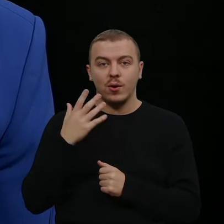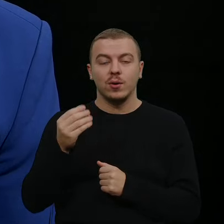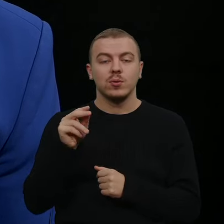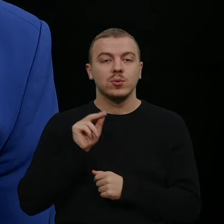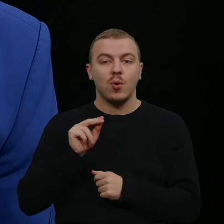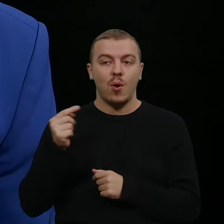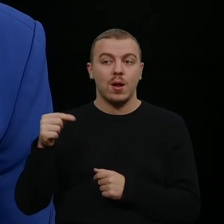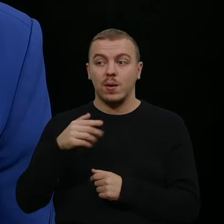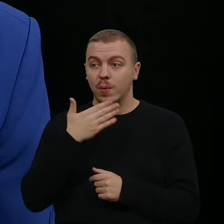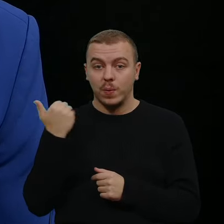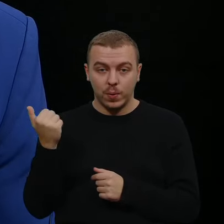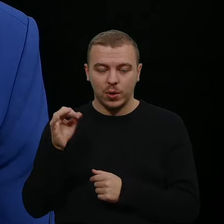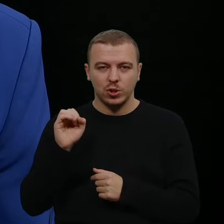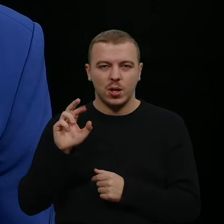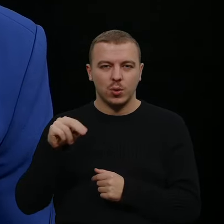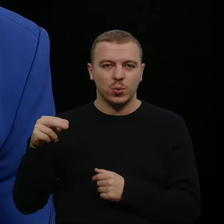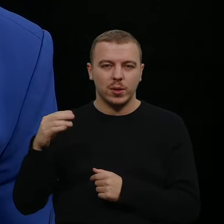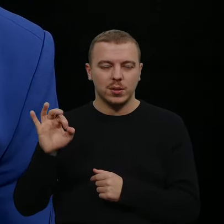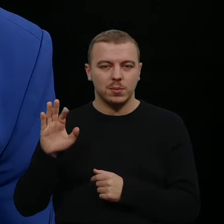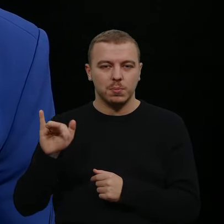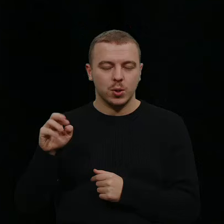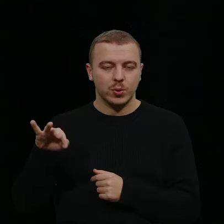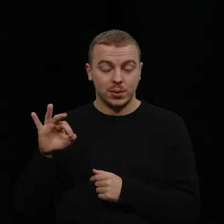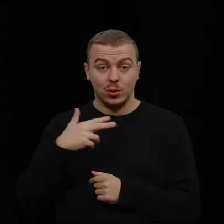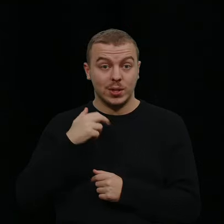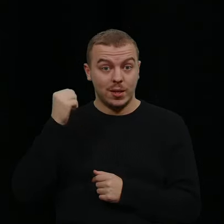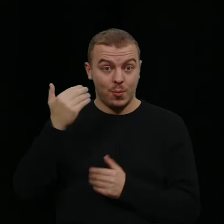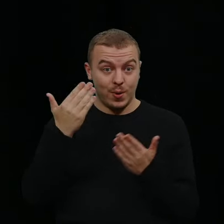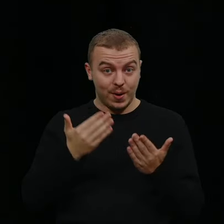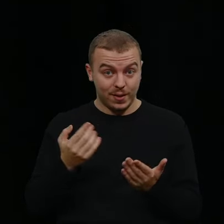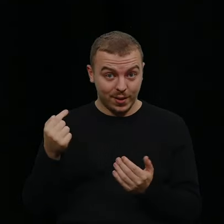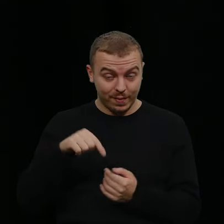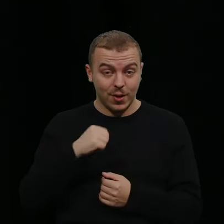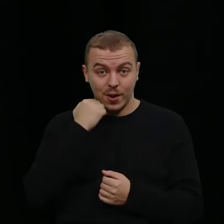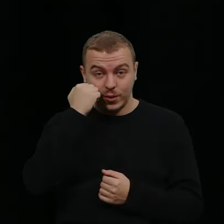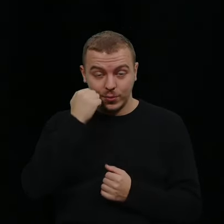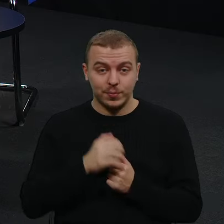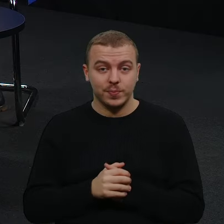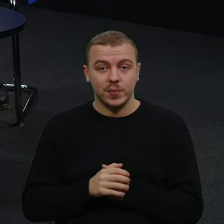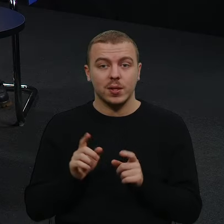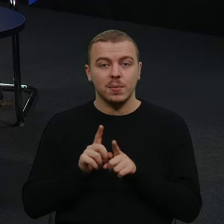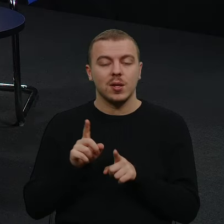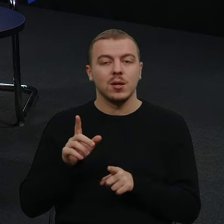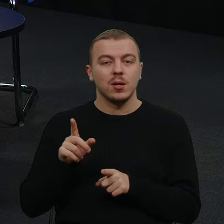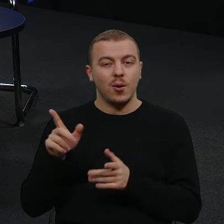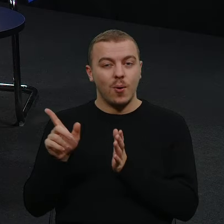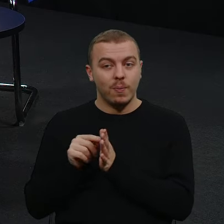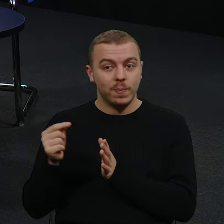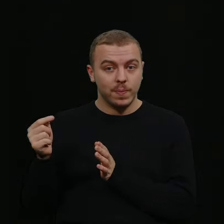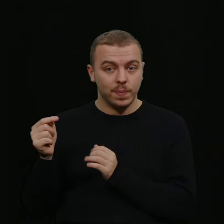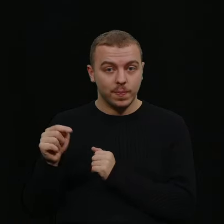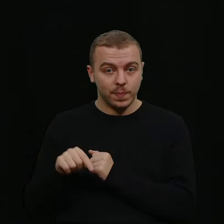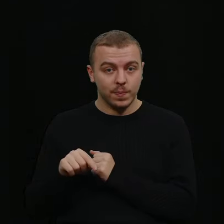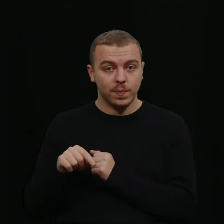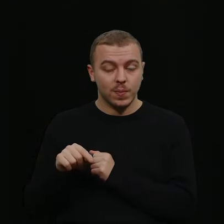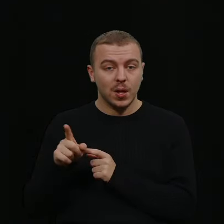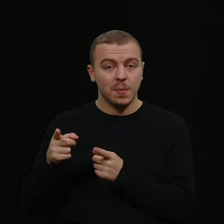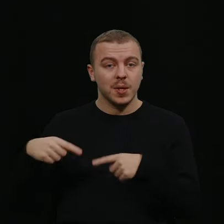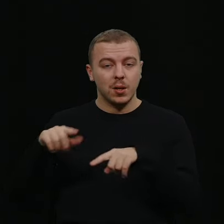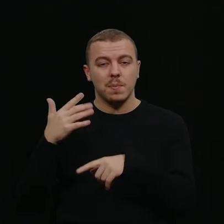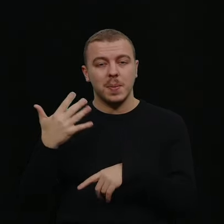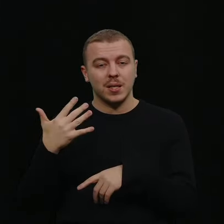net nedalyvavo, čia buvo Šarūnas Birutis, Lietuvos socialdemokratų partija. Ačiū Jums, kad atvykote. Ir čia į rinkimų